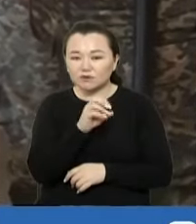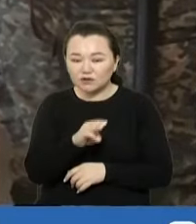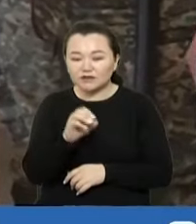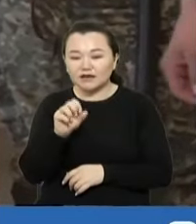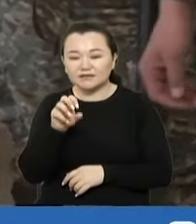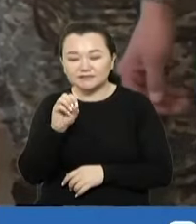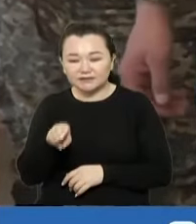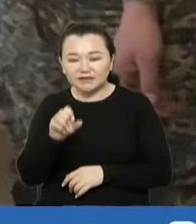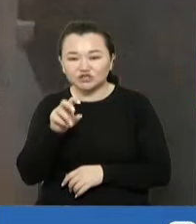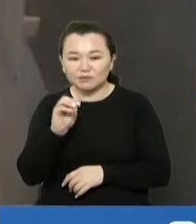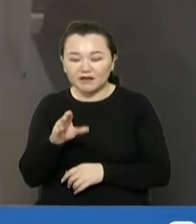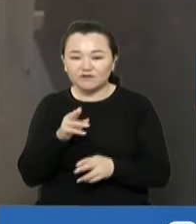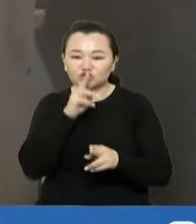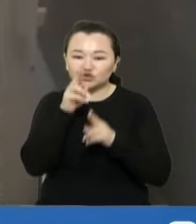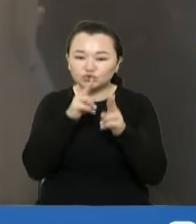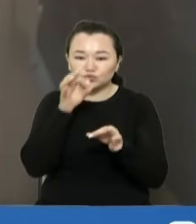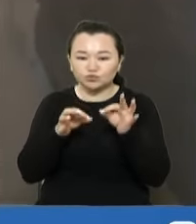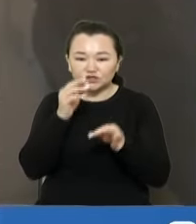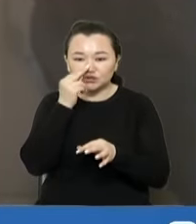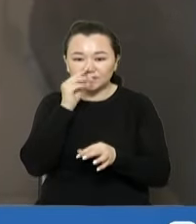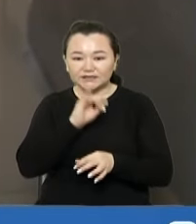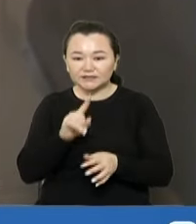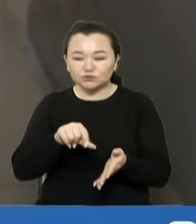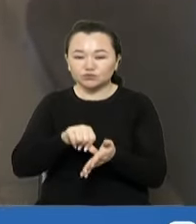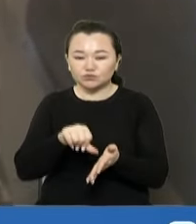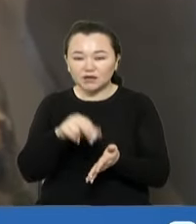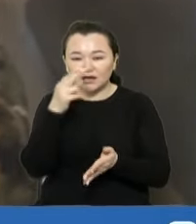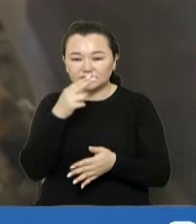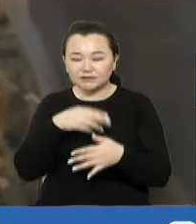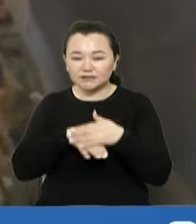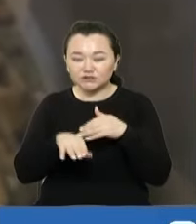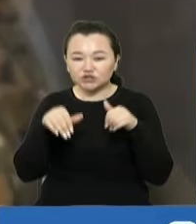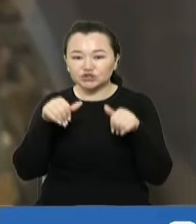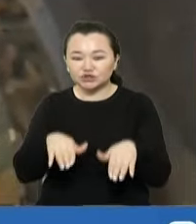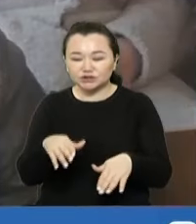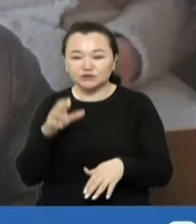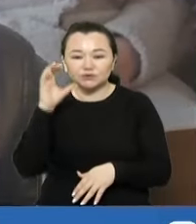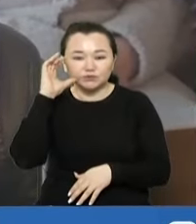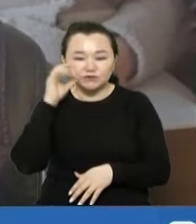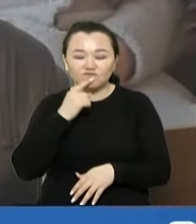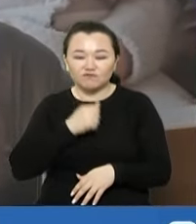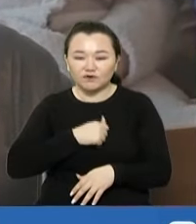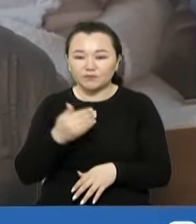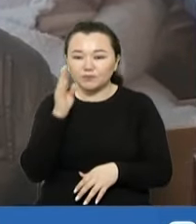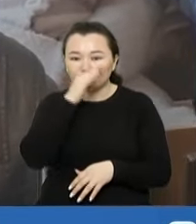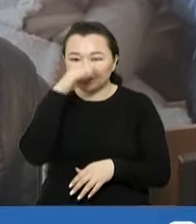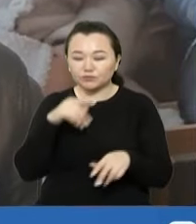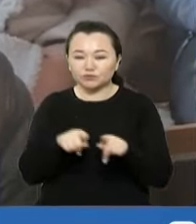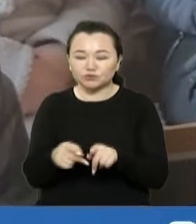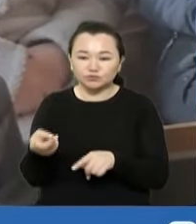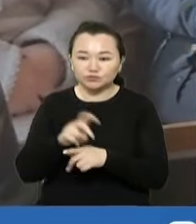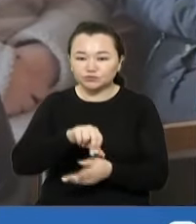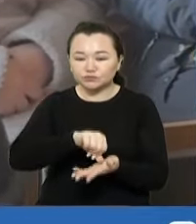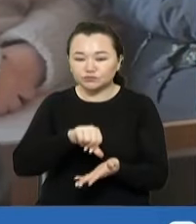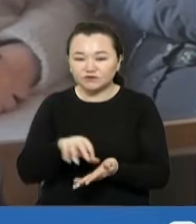Әшірбаев апелляциялық сотқа Шымкенттен қатысты. Астанадан шығатын шешімді тыңдауға жауынгерлердің ата-аналары да келген.